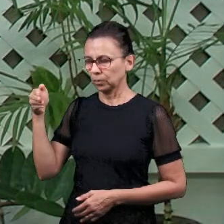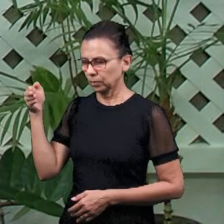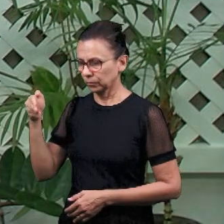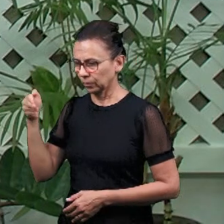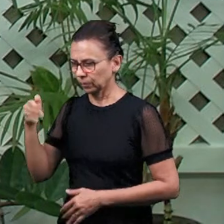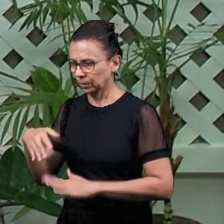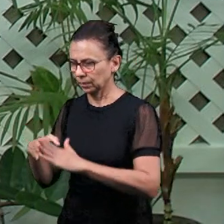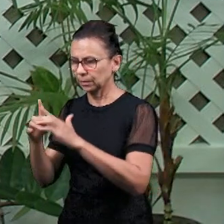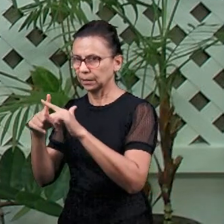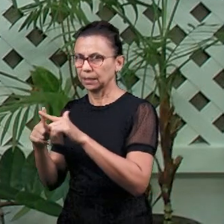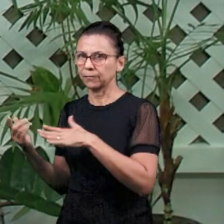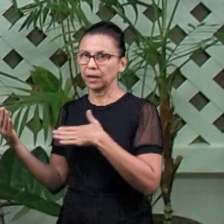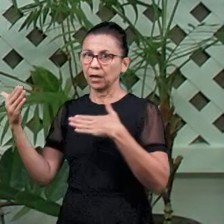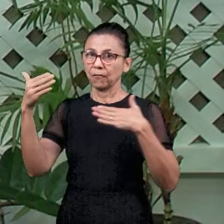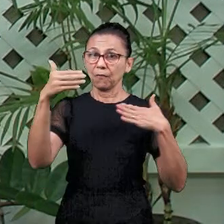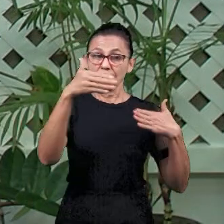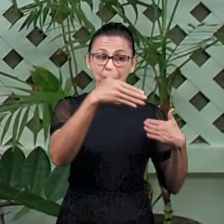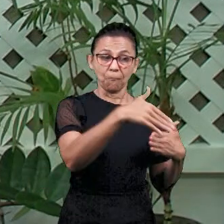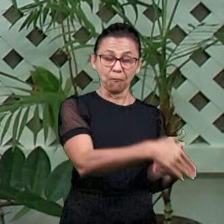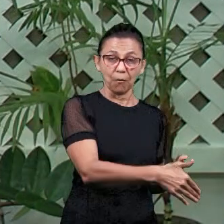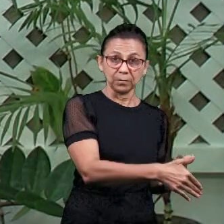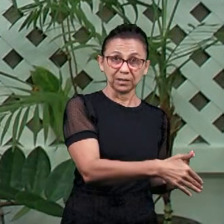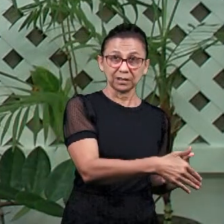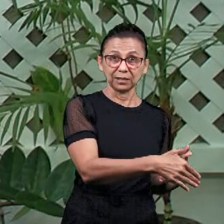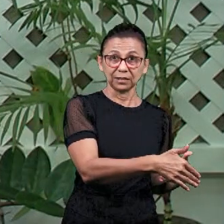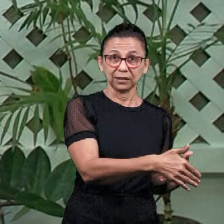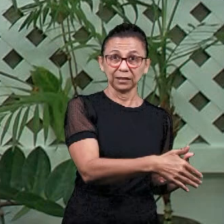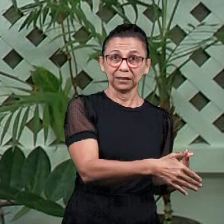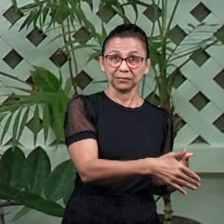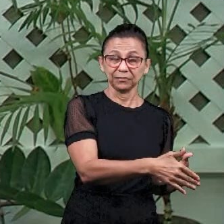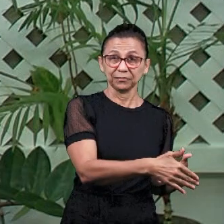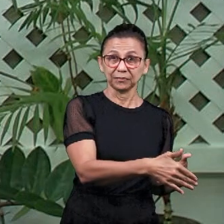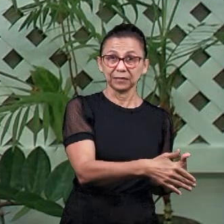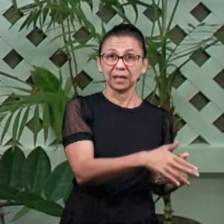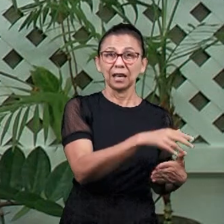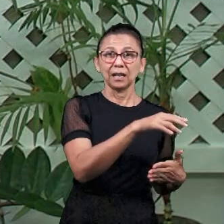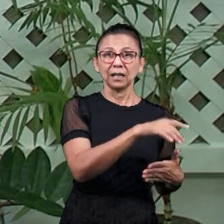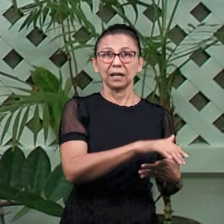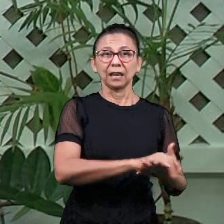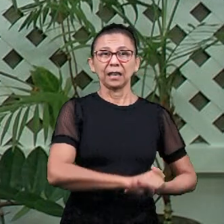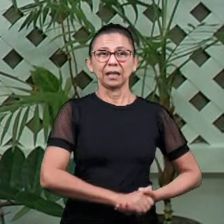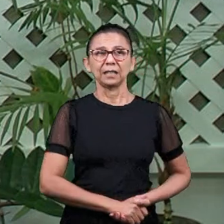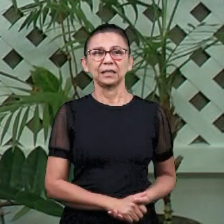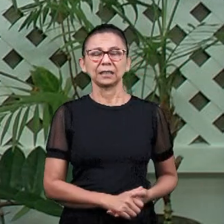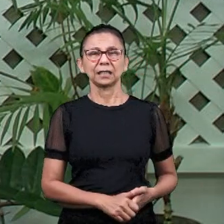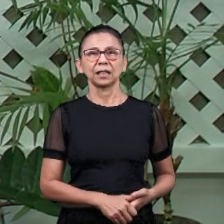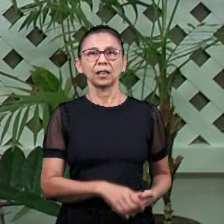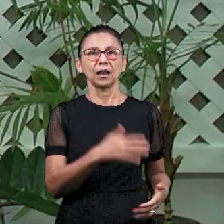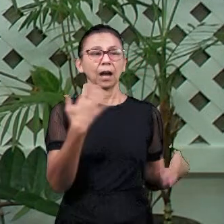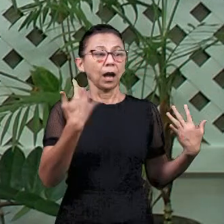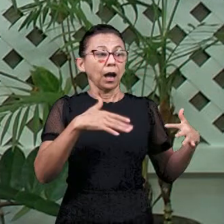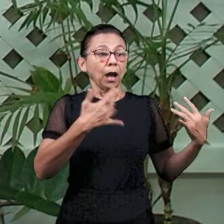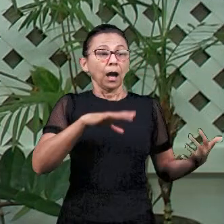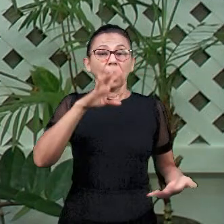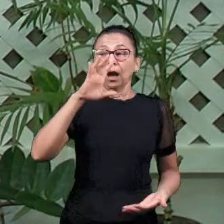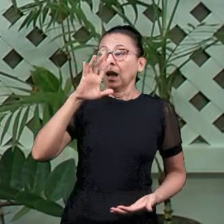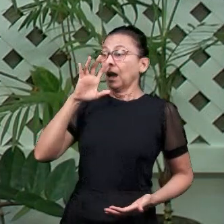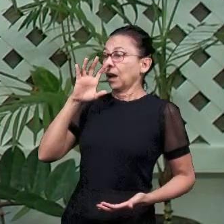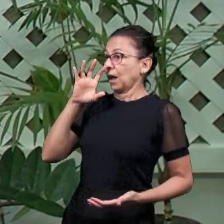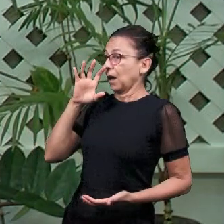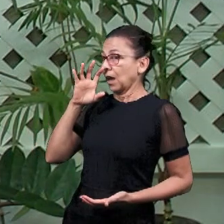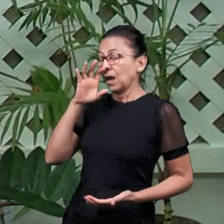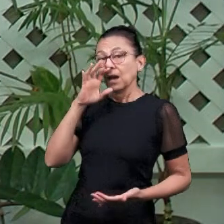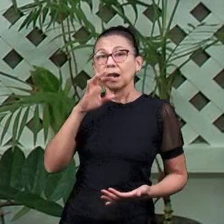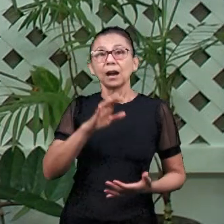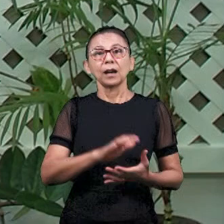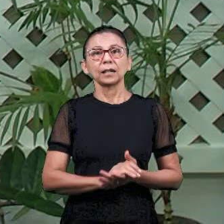fidèle et il veut provoquer des scandales, il veut empêcher la vérité de l'évangile, annuler les doctrines de la parousie,